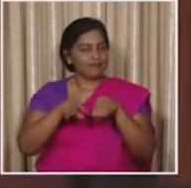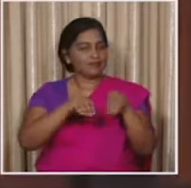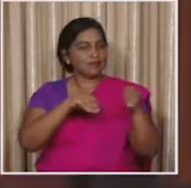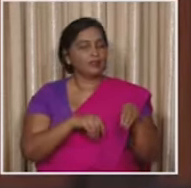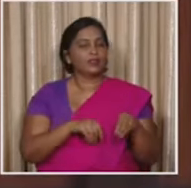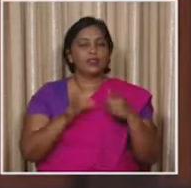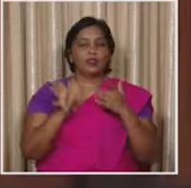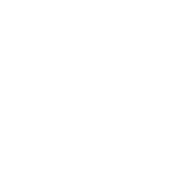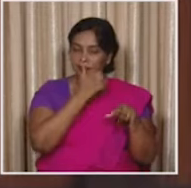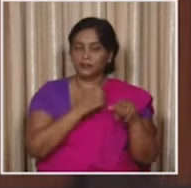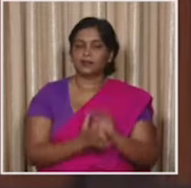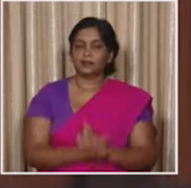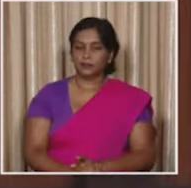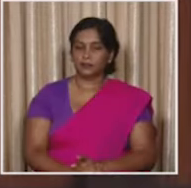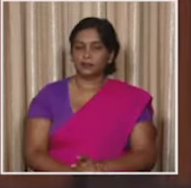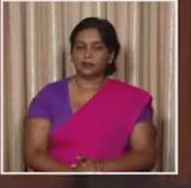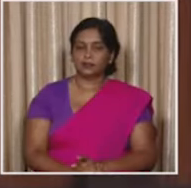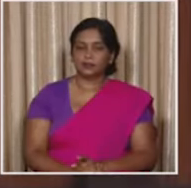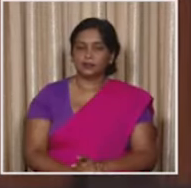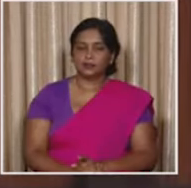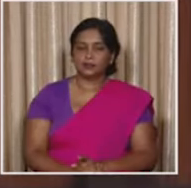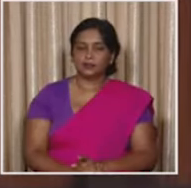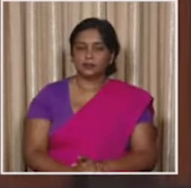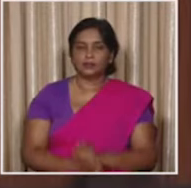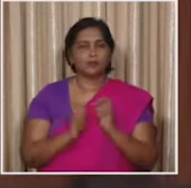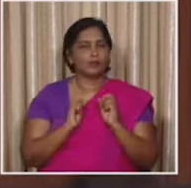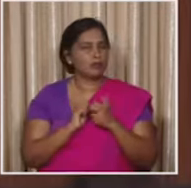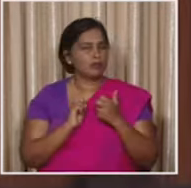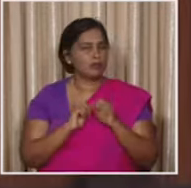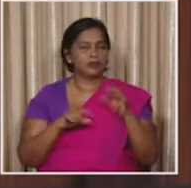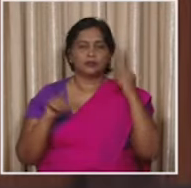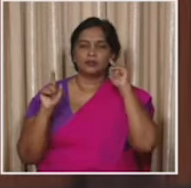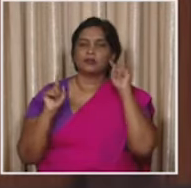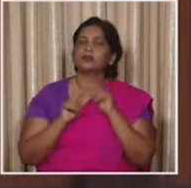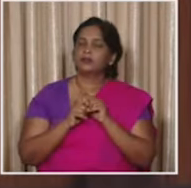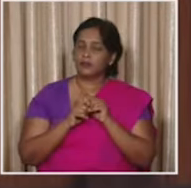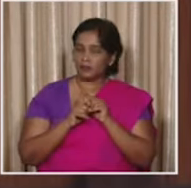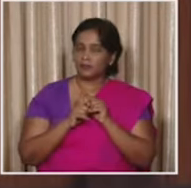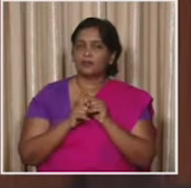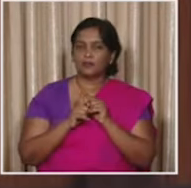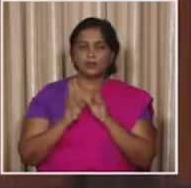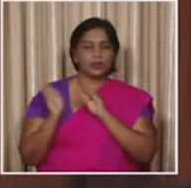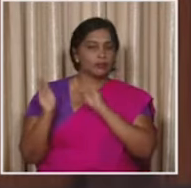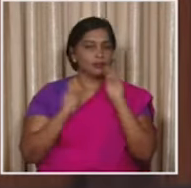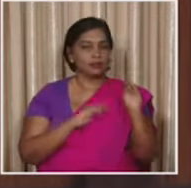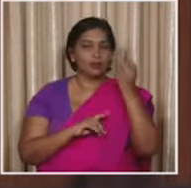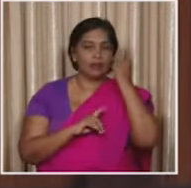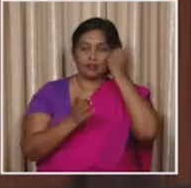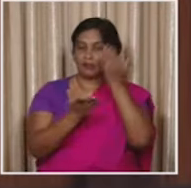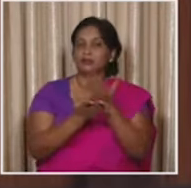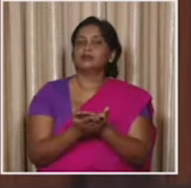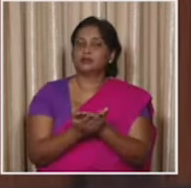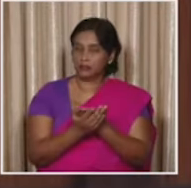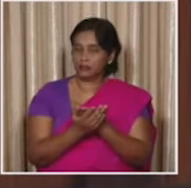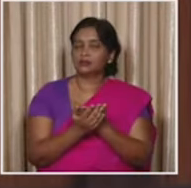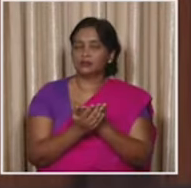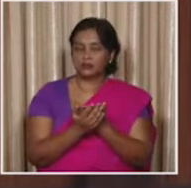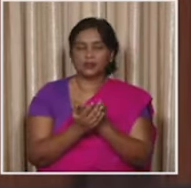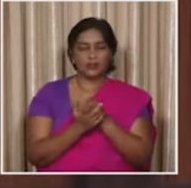Karnatala, Nadakum, Avalan, Ilay Torvaha, or Tivakum Prayer Neonde, in the Sabele Munweka Patrick,